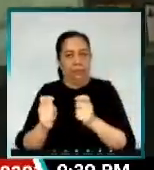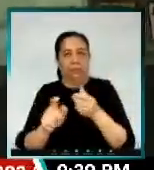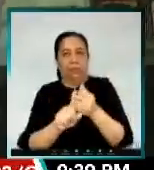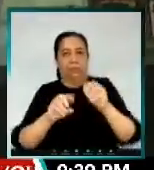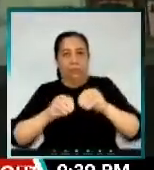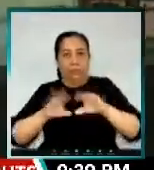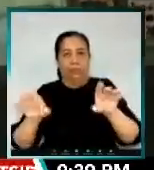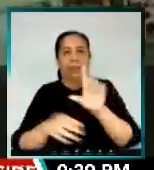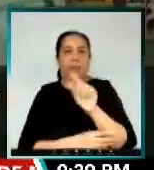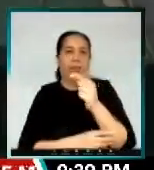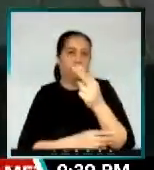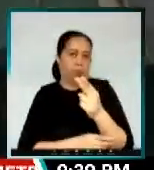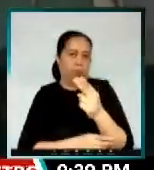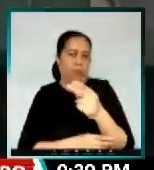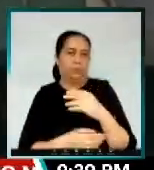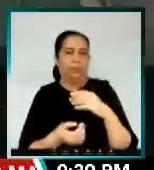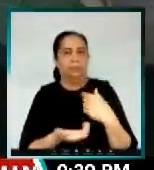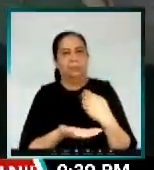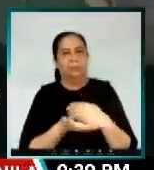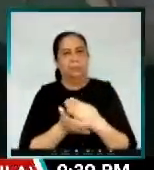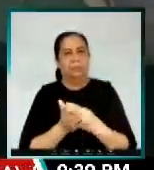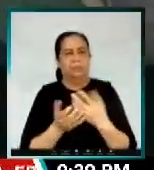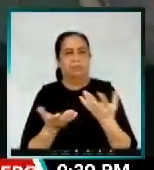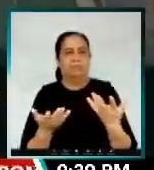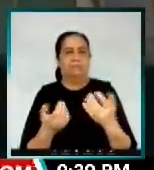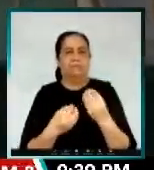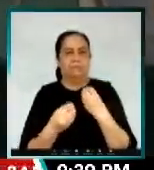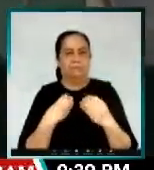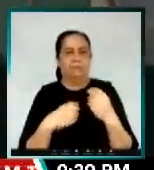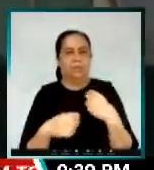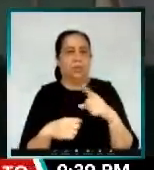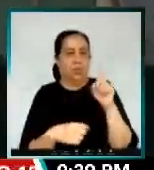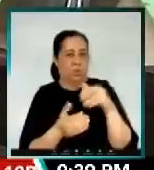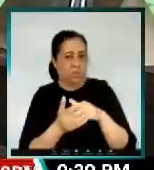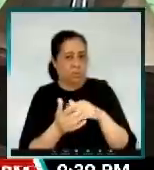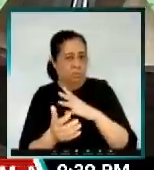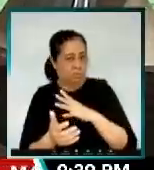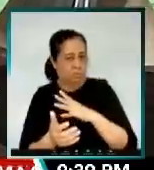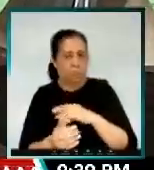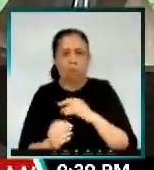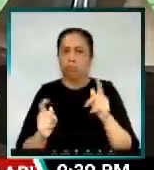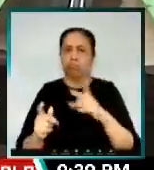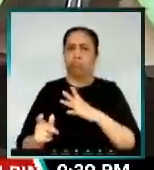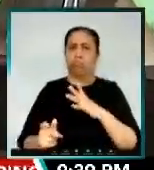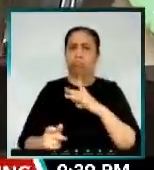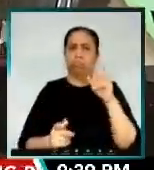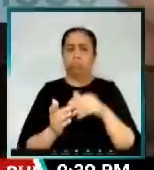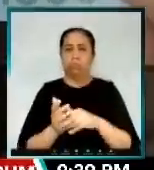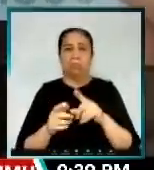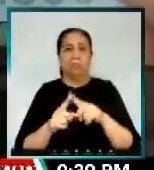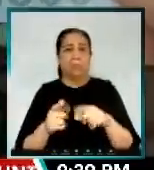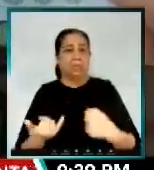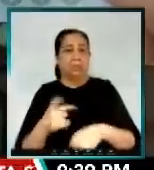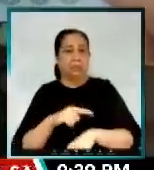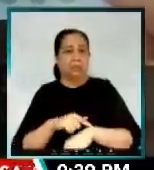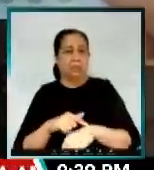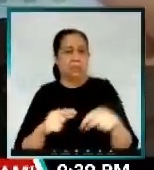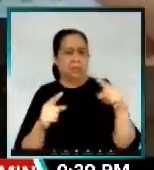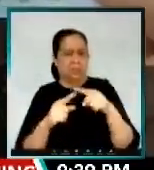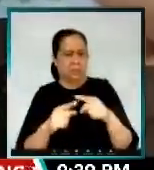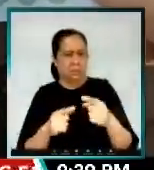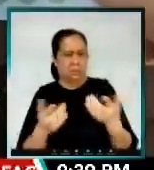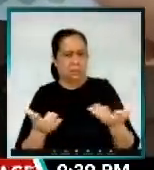Budget pagkain po, mahirap. So yung 1,000 po, okay na? Okay na po, ma'am. Pero sa panahong ito, hanggang saan nga ba aabot